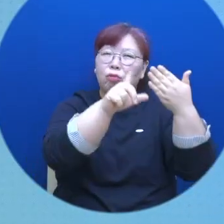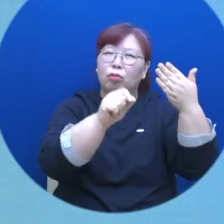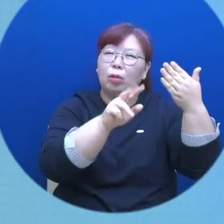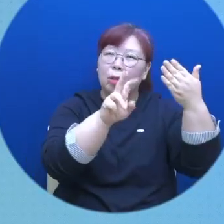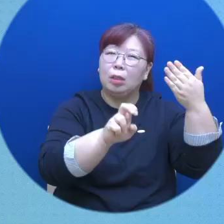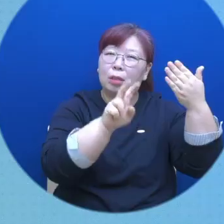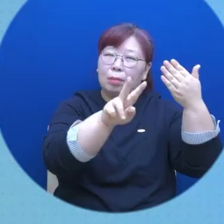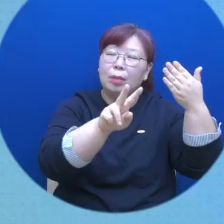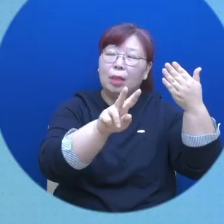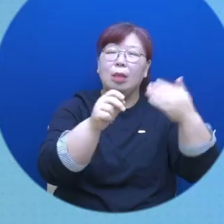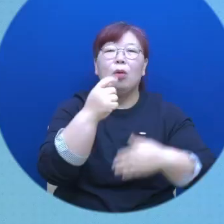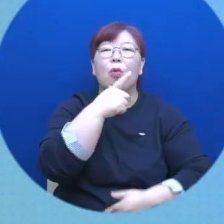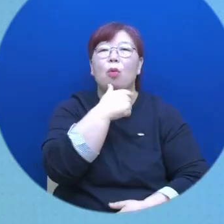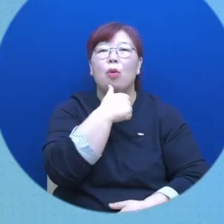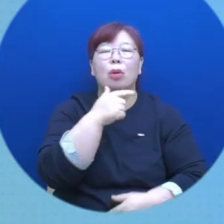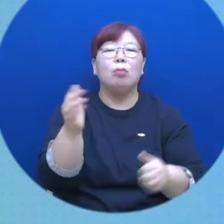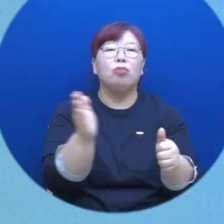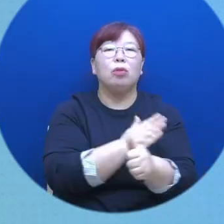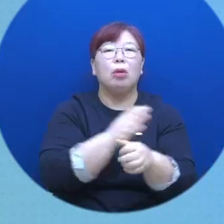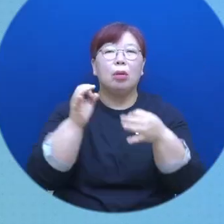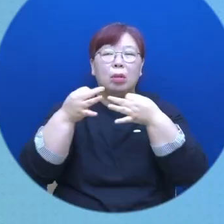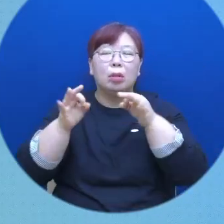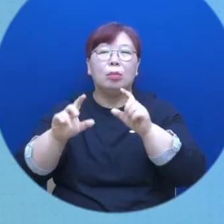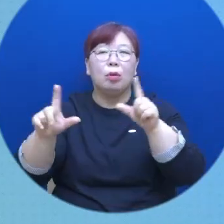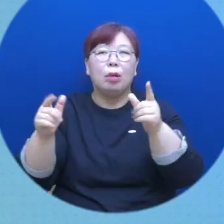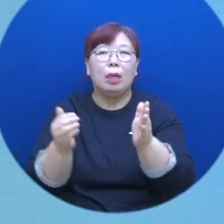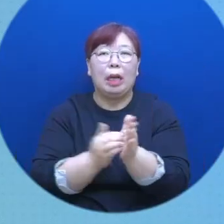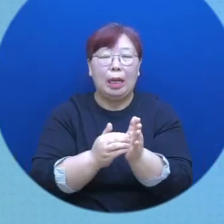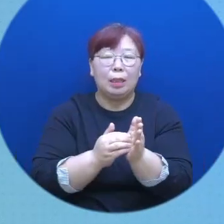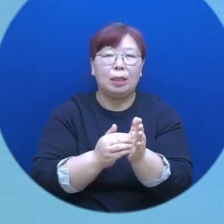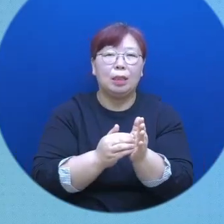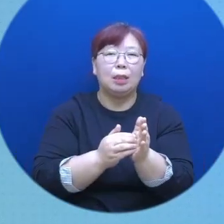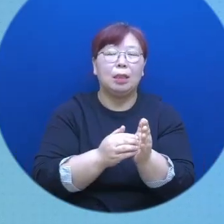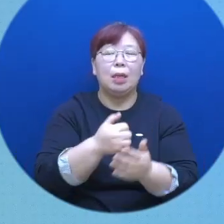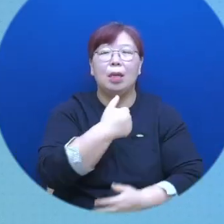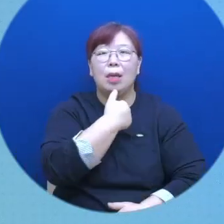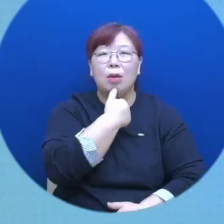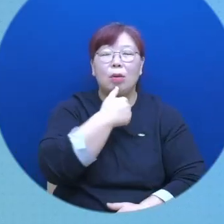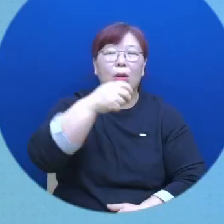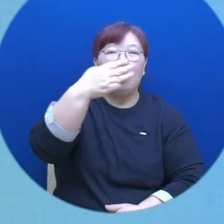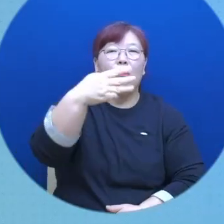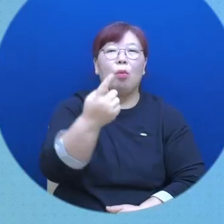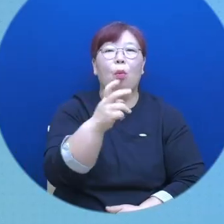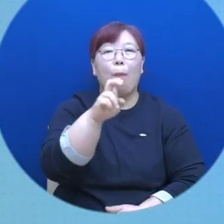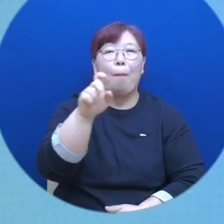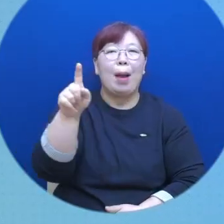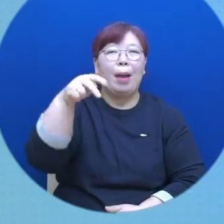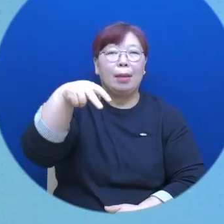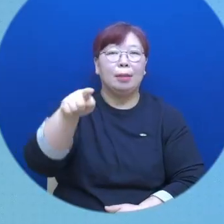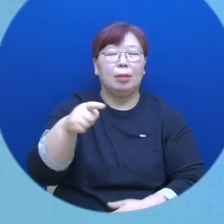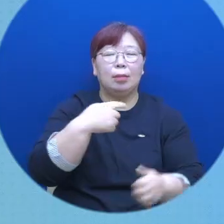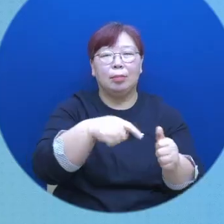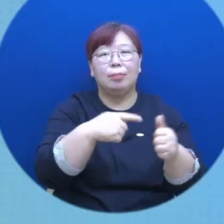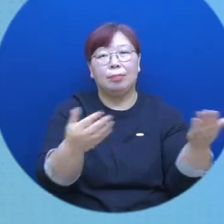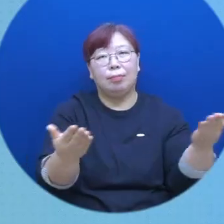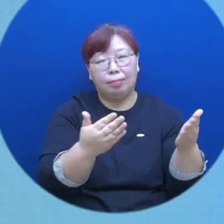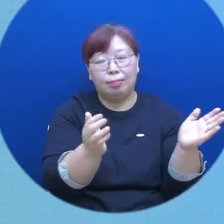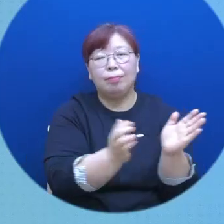22일 월요일부터 금요일까지 로마서를 가르치는 일을